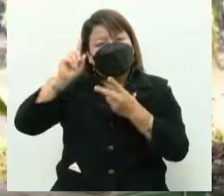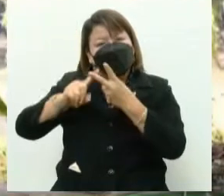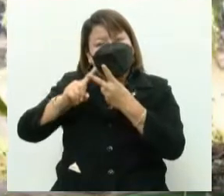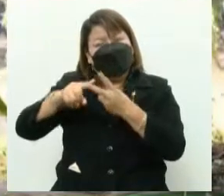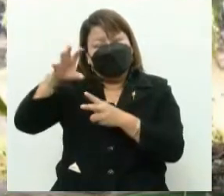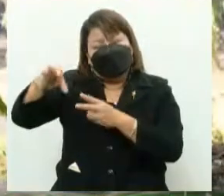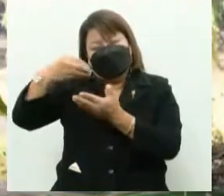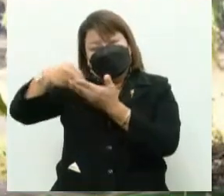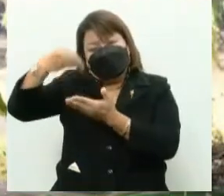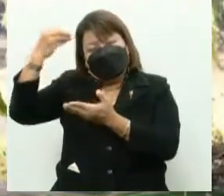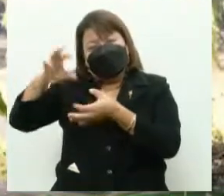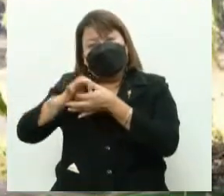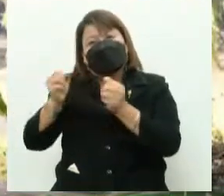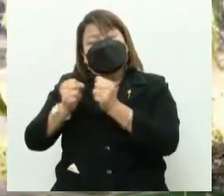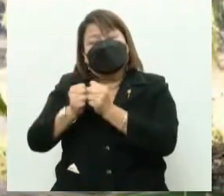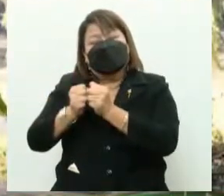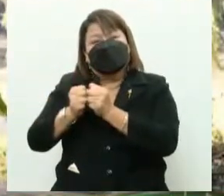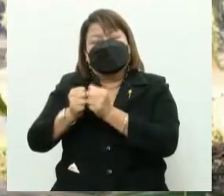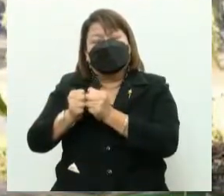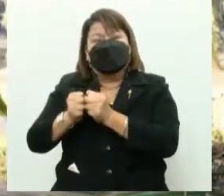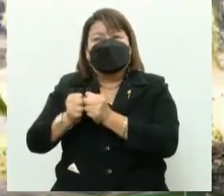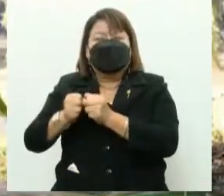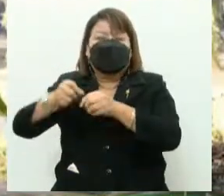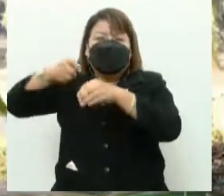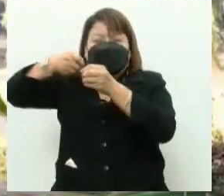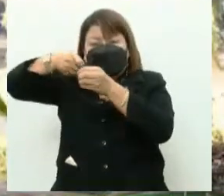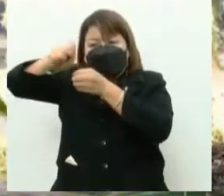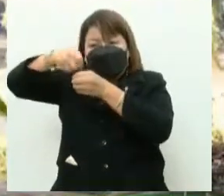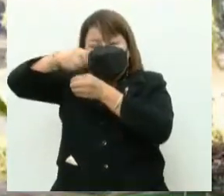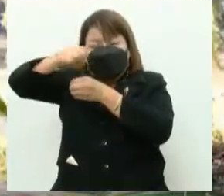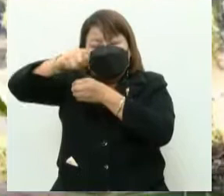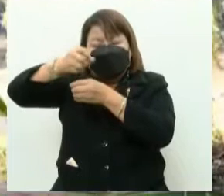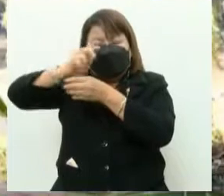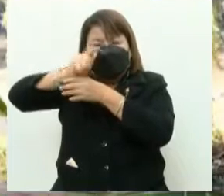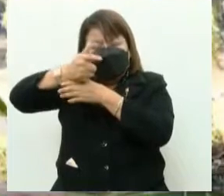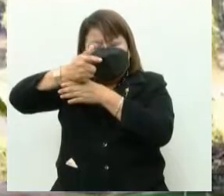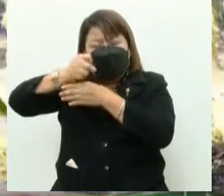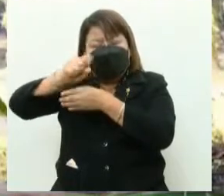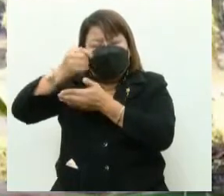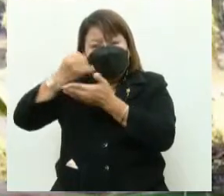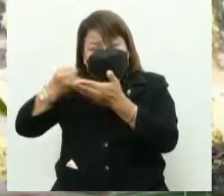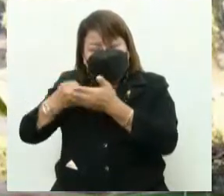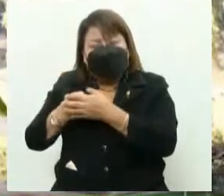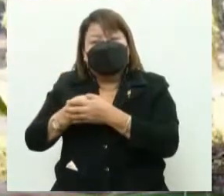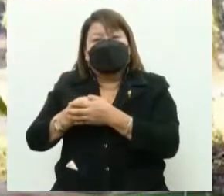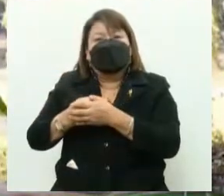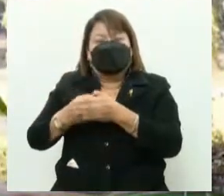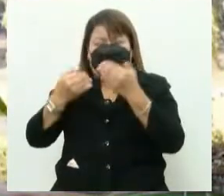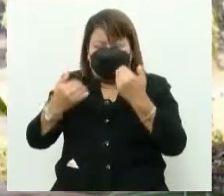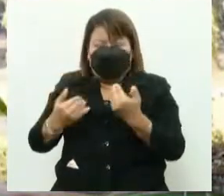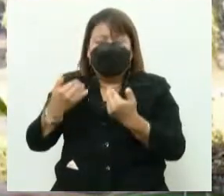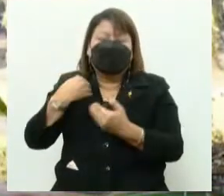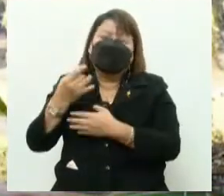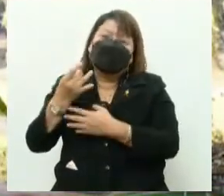การเรียนรู้เกี่ยวกับงานสถาปัตยกรรมของวัดพระธาตุคีรีเกตและพระบรมธาตุเจดีย์ค่ะส่วนฐานนี้จะมีอะ